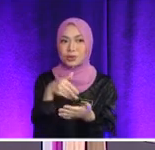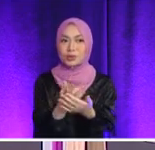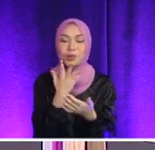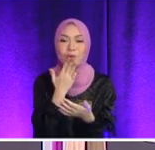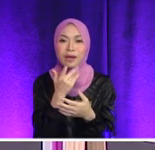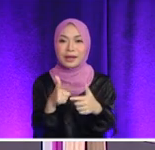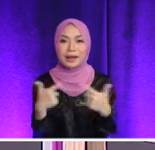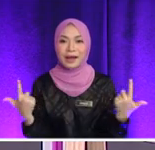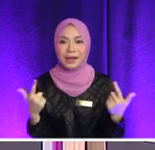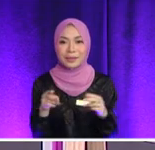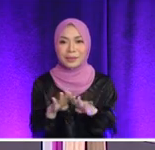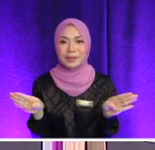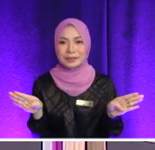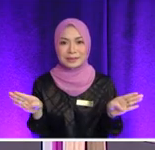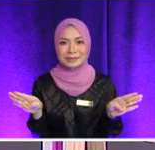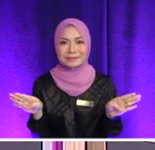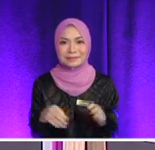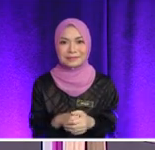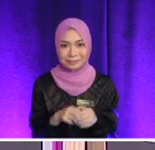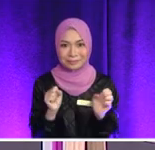yang kedua oke